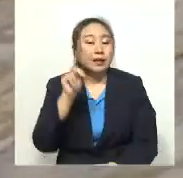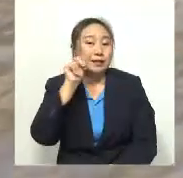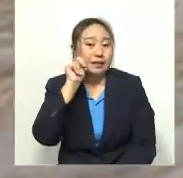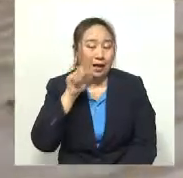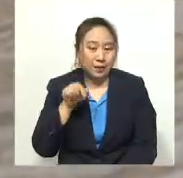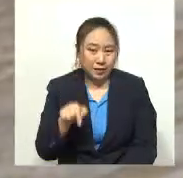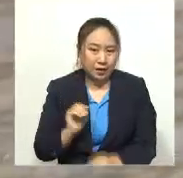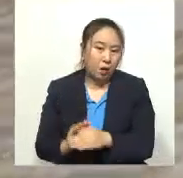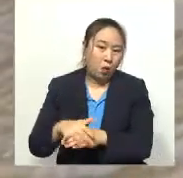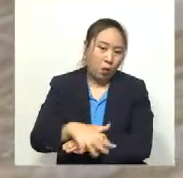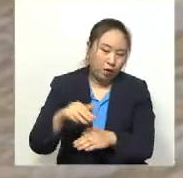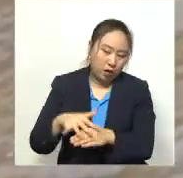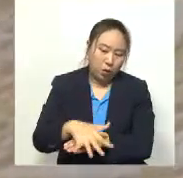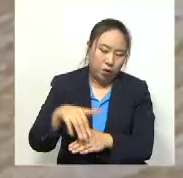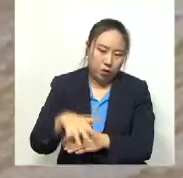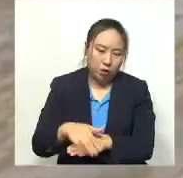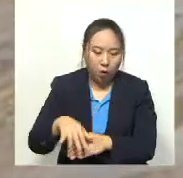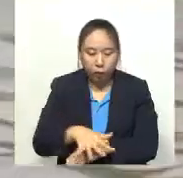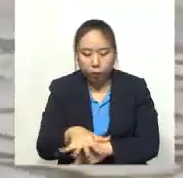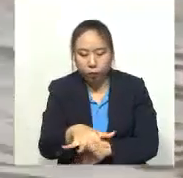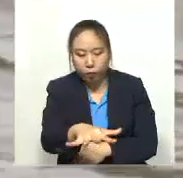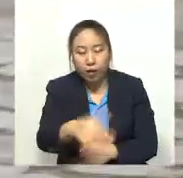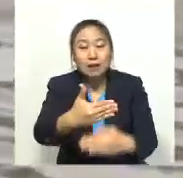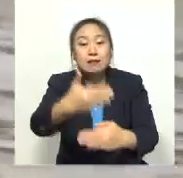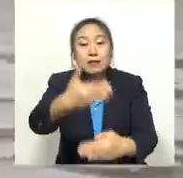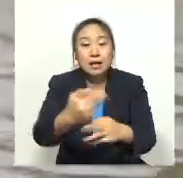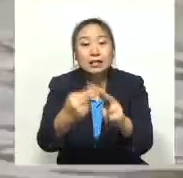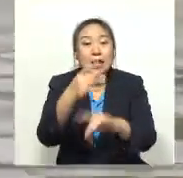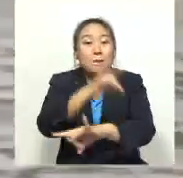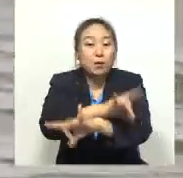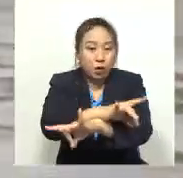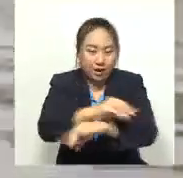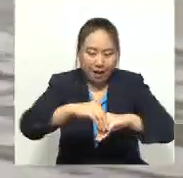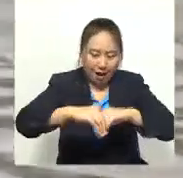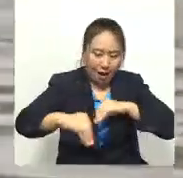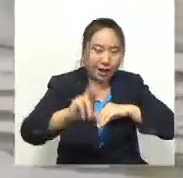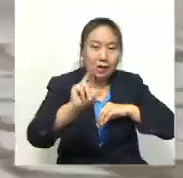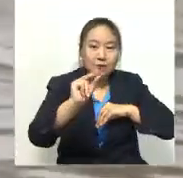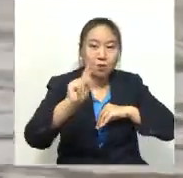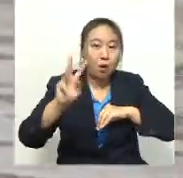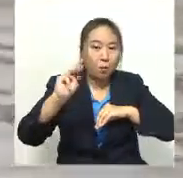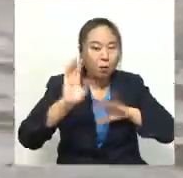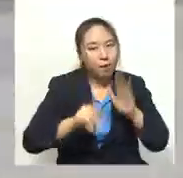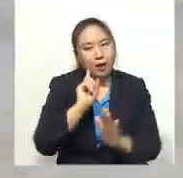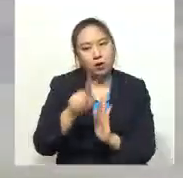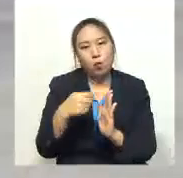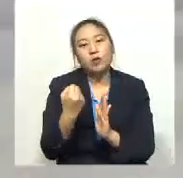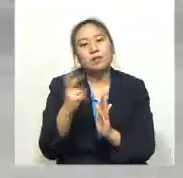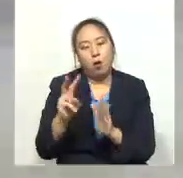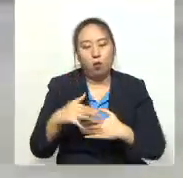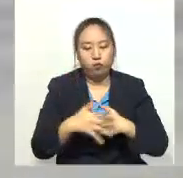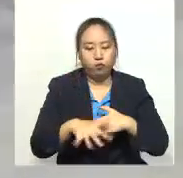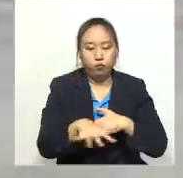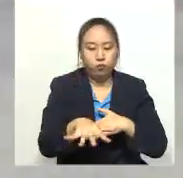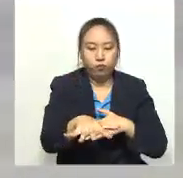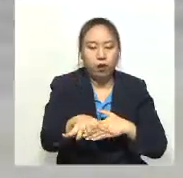จะใช้ระยะเวลาไหลไปยังเขื่อนเพชรซึ่งอยู่ห่างจากที่นี่ประมาณเกือบ30กิโลเมตรประมาณ12ชั่วโมงและคาดว่